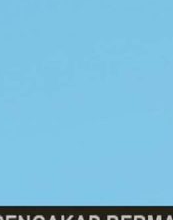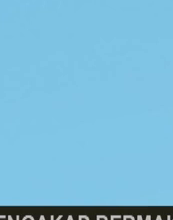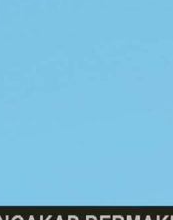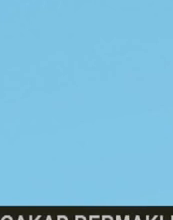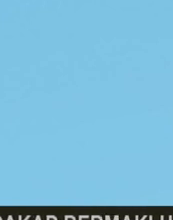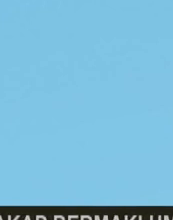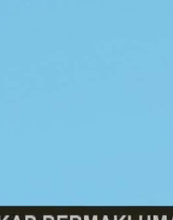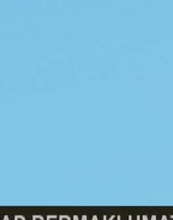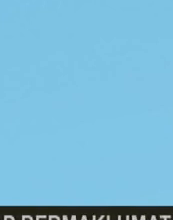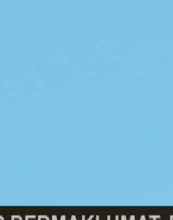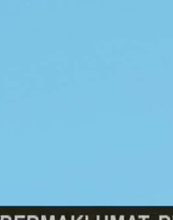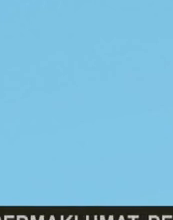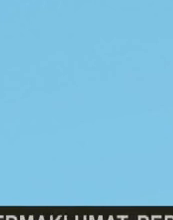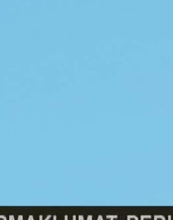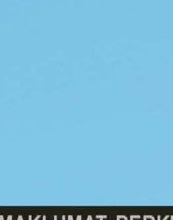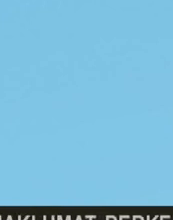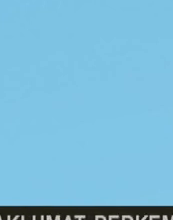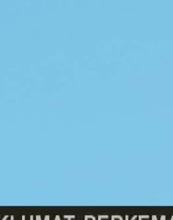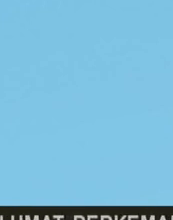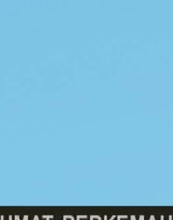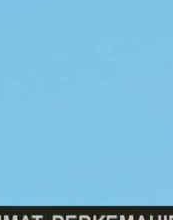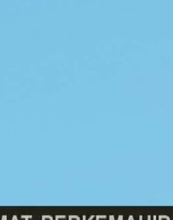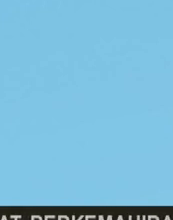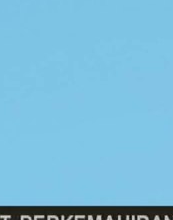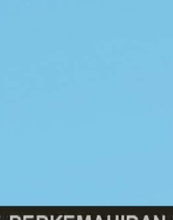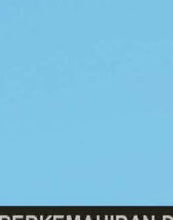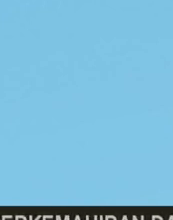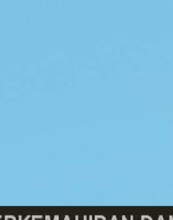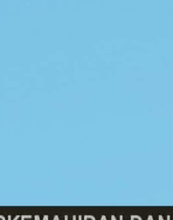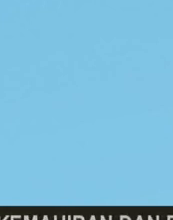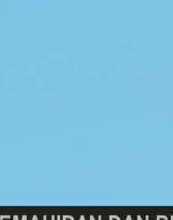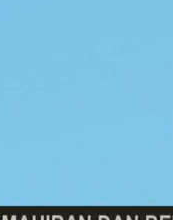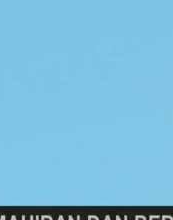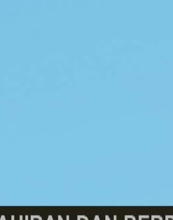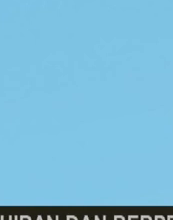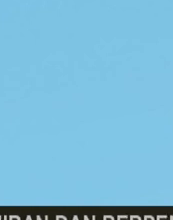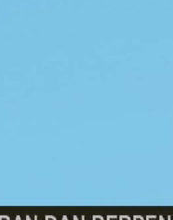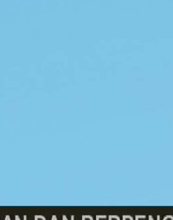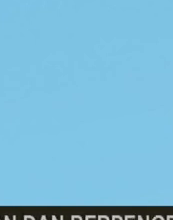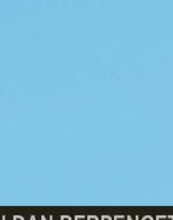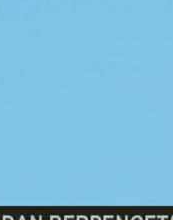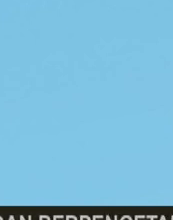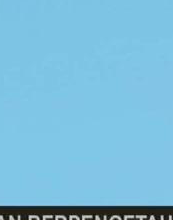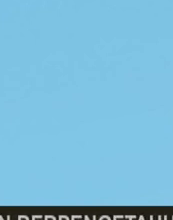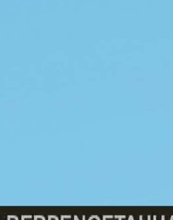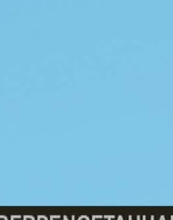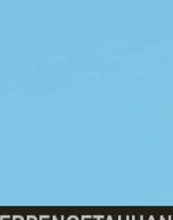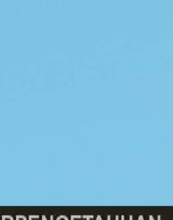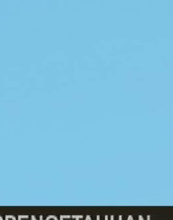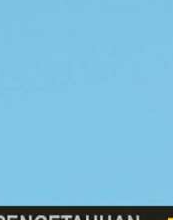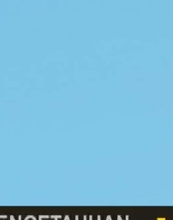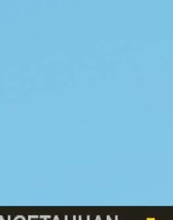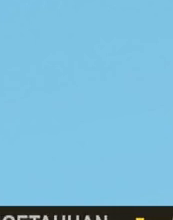bulan Januari hingga April 2021 berbanding 32 panggilan kebakaran dengan kerugian sejuta